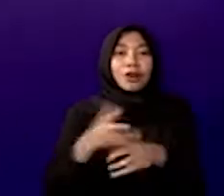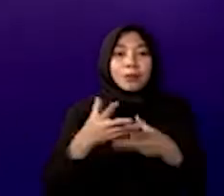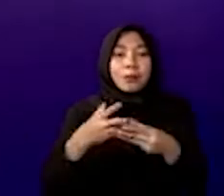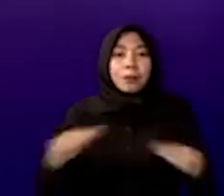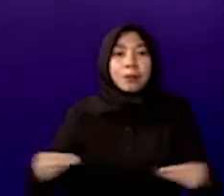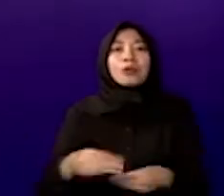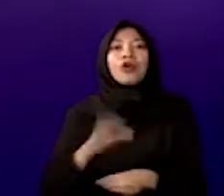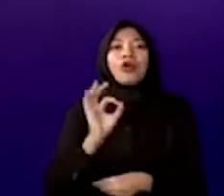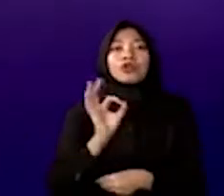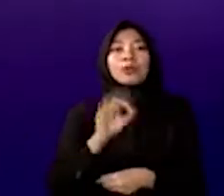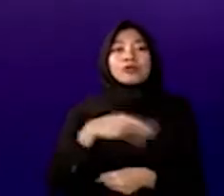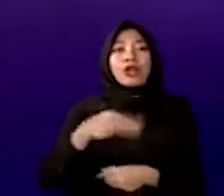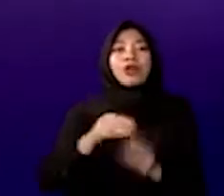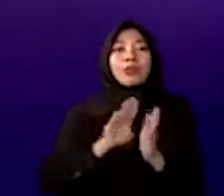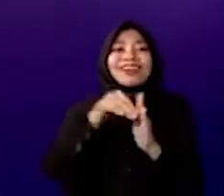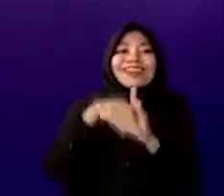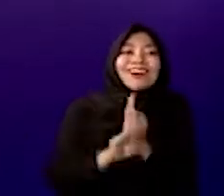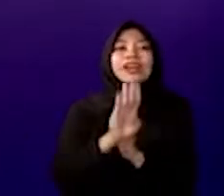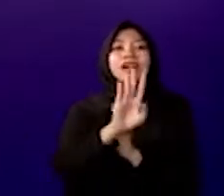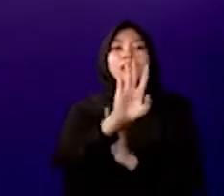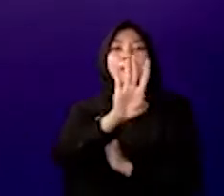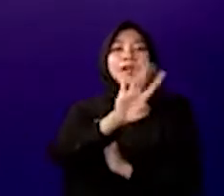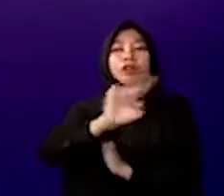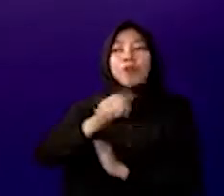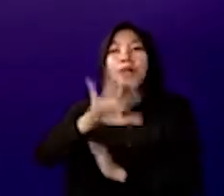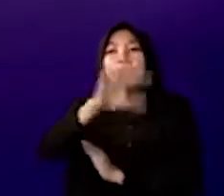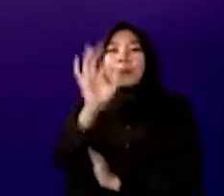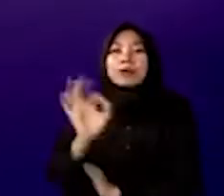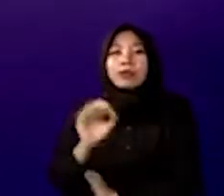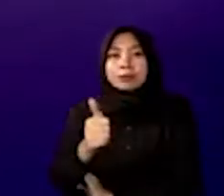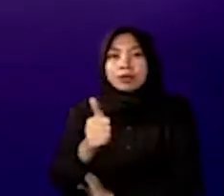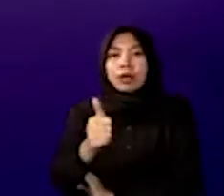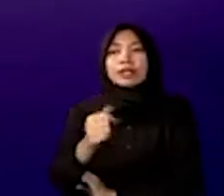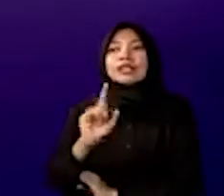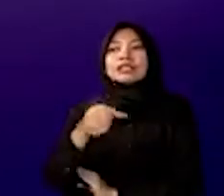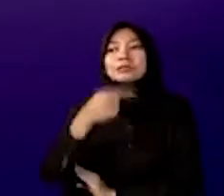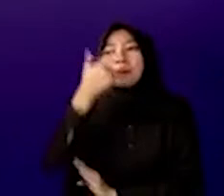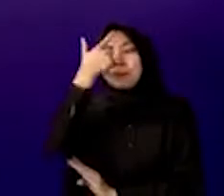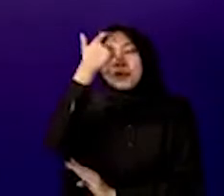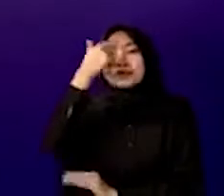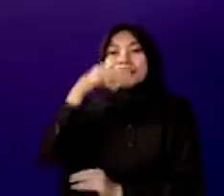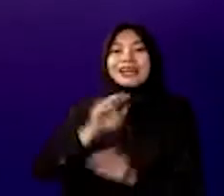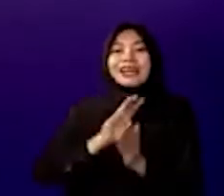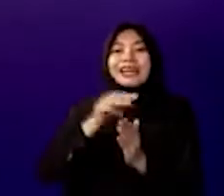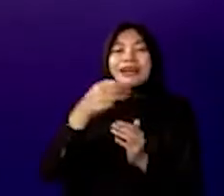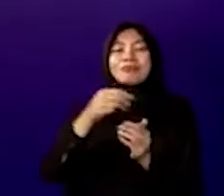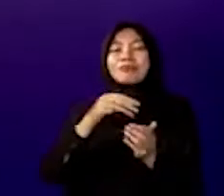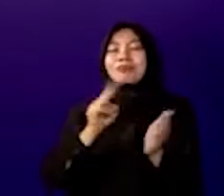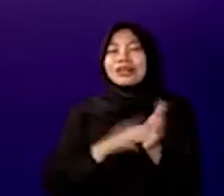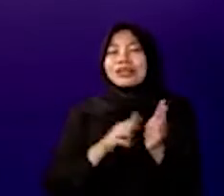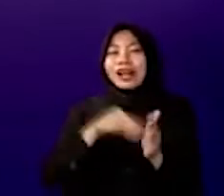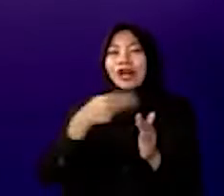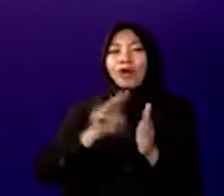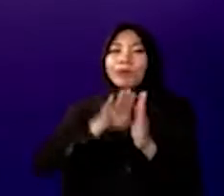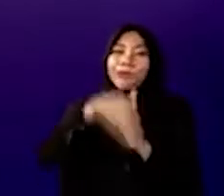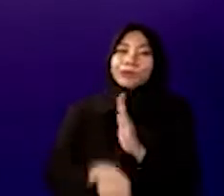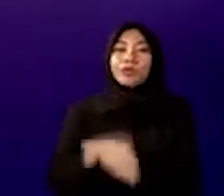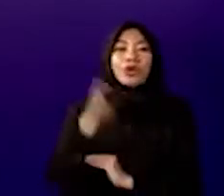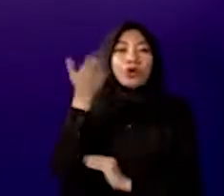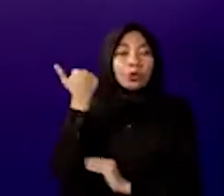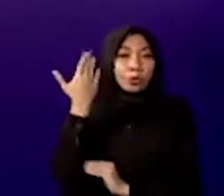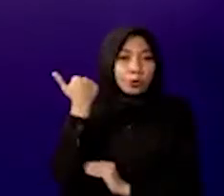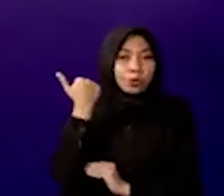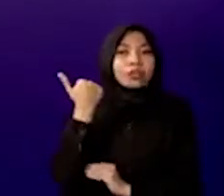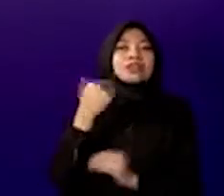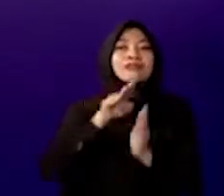4,5 sampai 5, belajar dari berbagai Resesi dan juga krisis ekonomi itu akan membaik